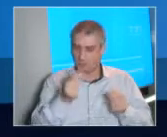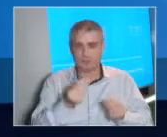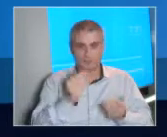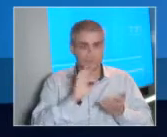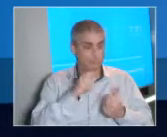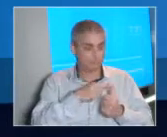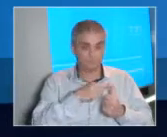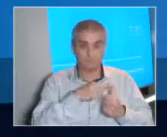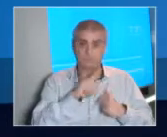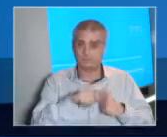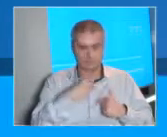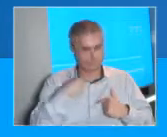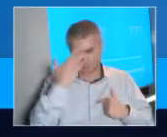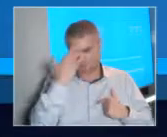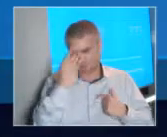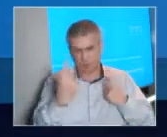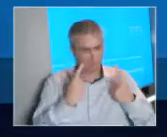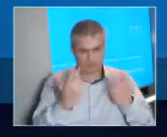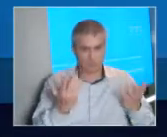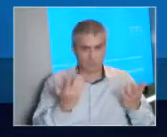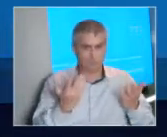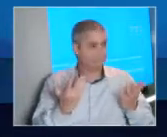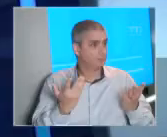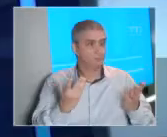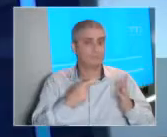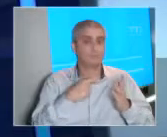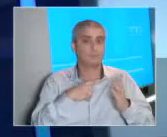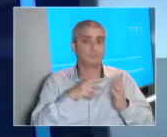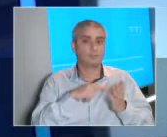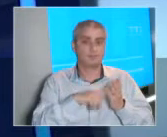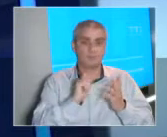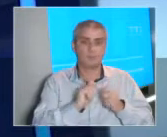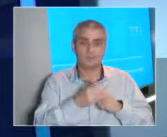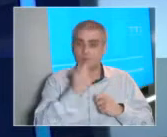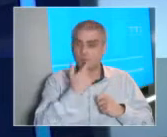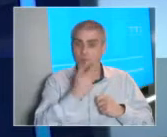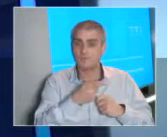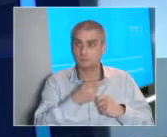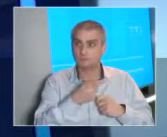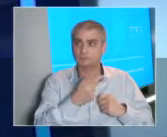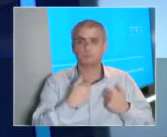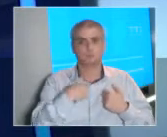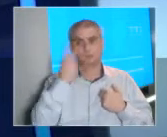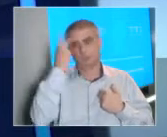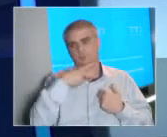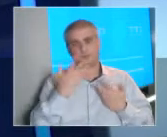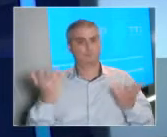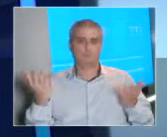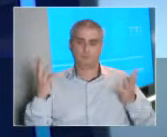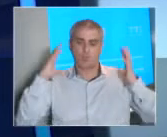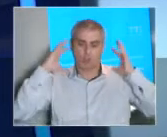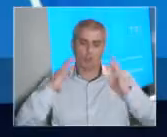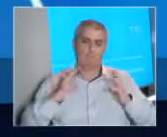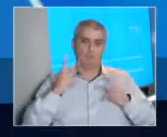הזה, אני מכיר, כל אחד מאיתנו מכיר סיפורים כאלה. בודק ממש מימון של תרופות. ממש, וזה, אז קודם כל אנחנו מבינים שהמערכת באומס